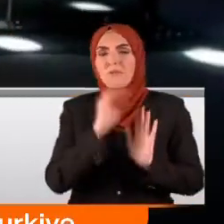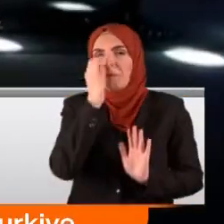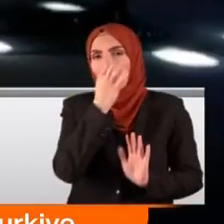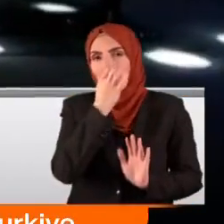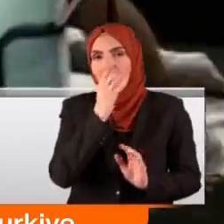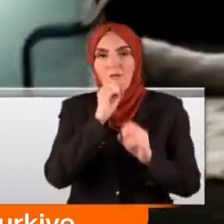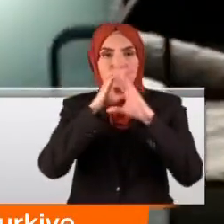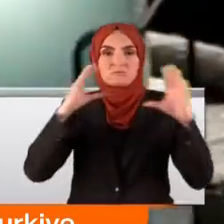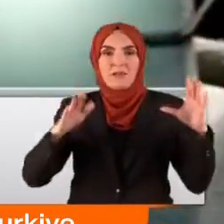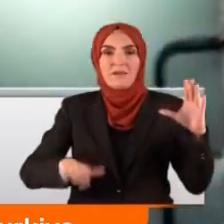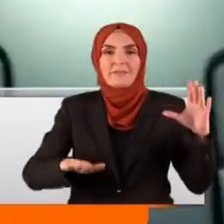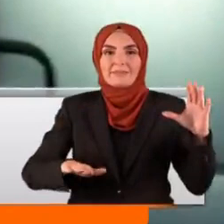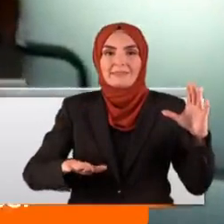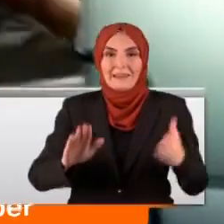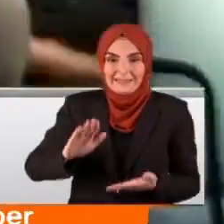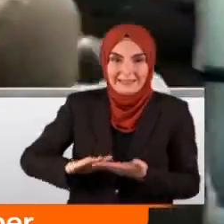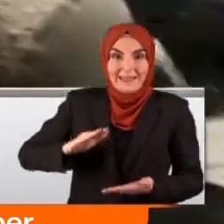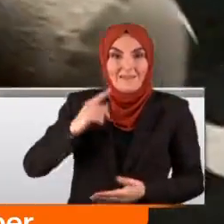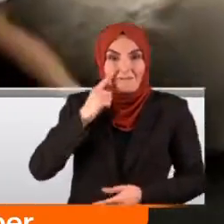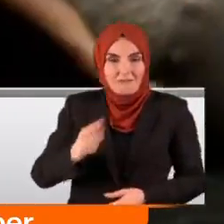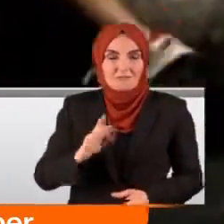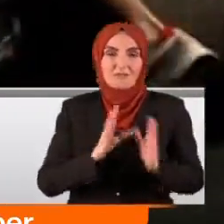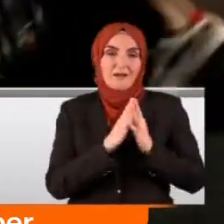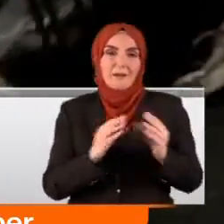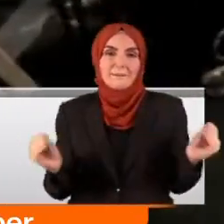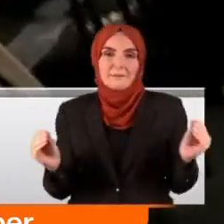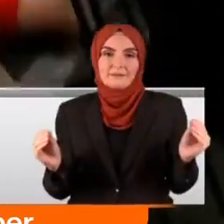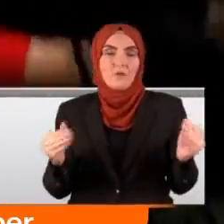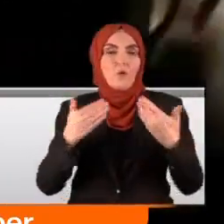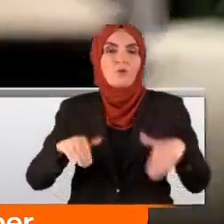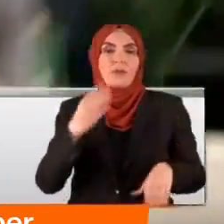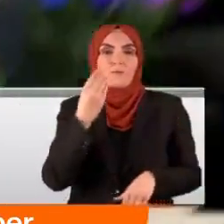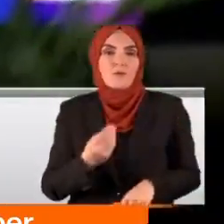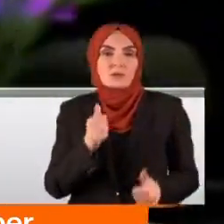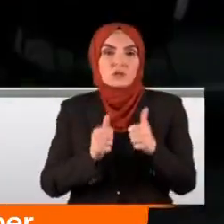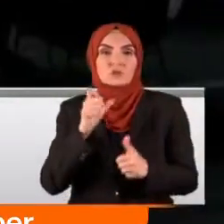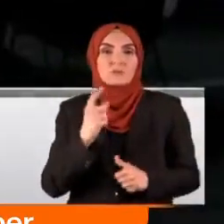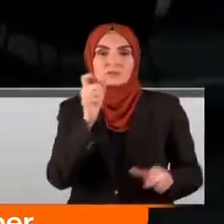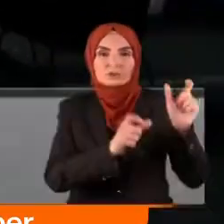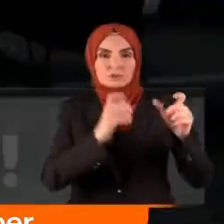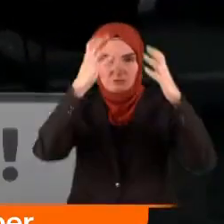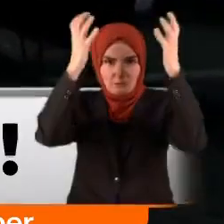düşüren kaybediyor. Yarışmacılar önlem olarak kask kullandı ve ülkelerinin formasını giydi.